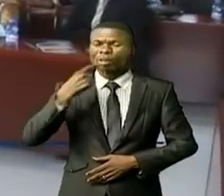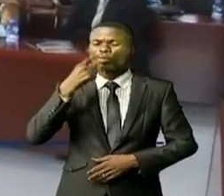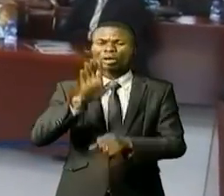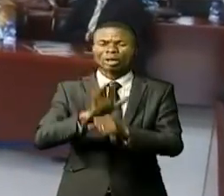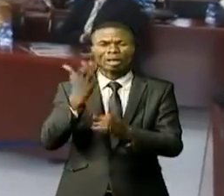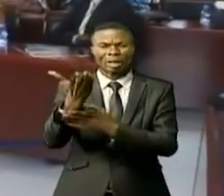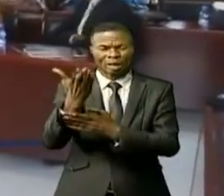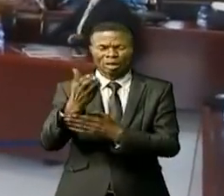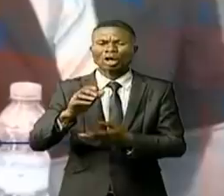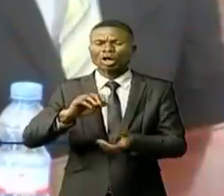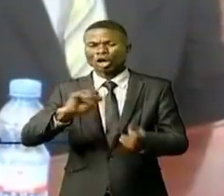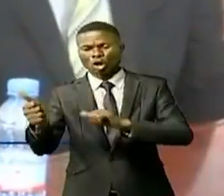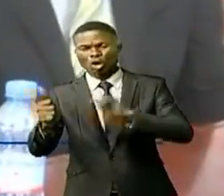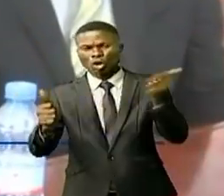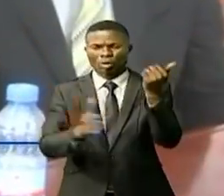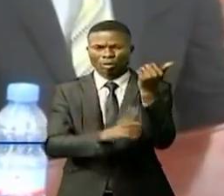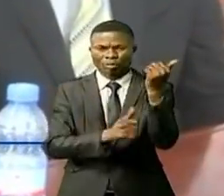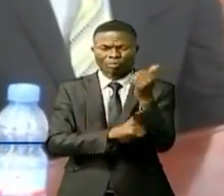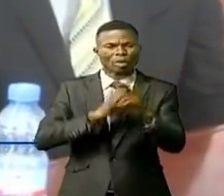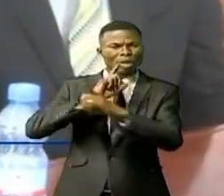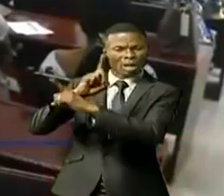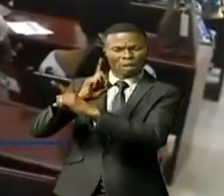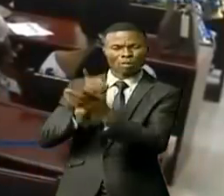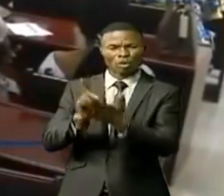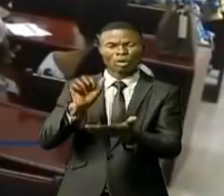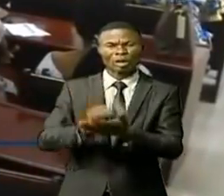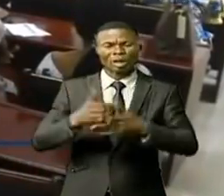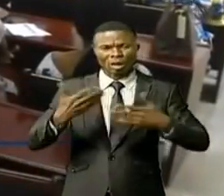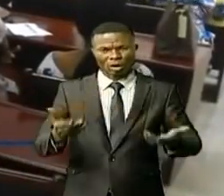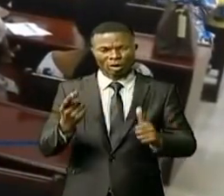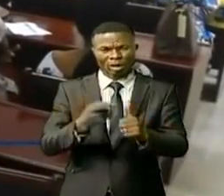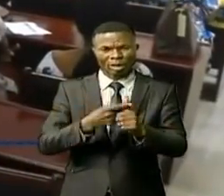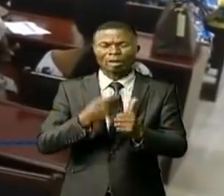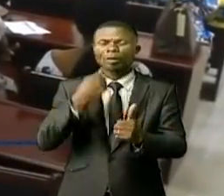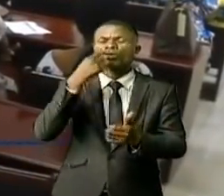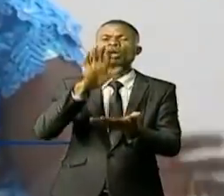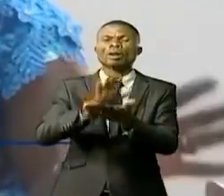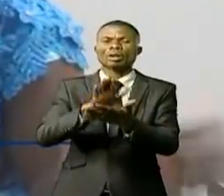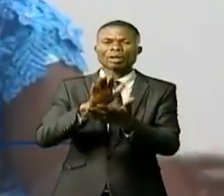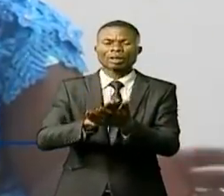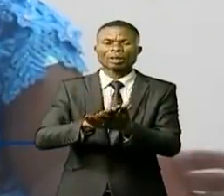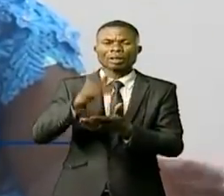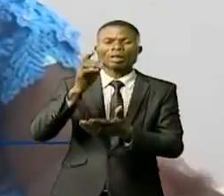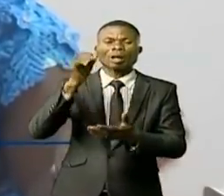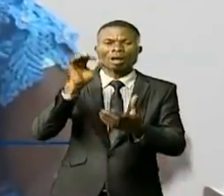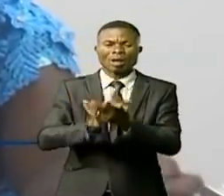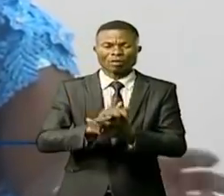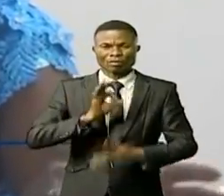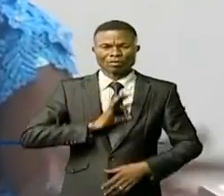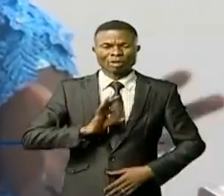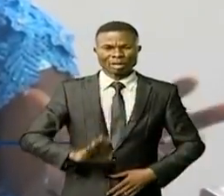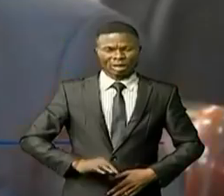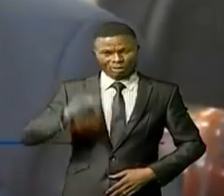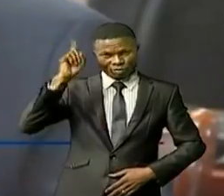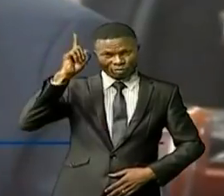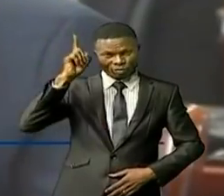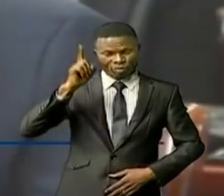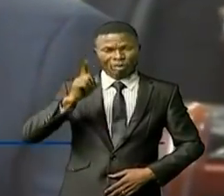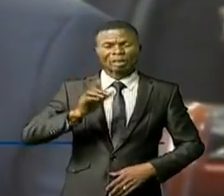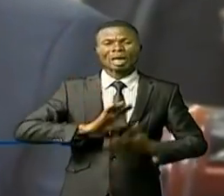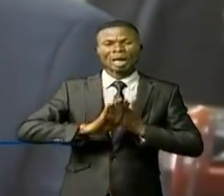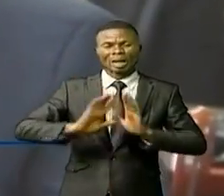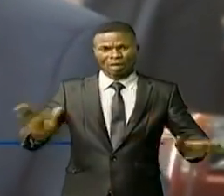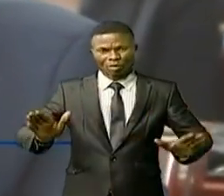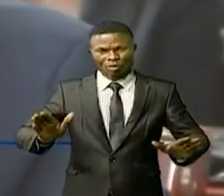interpellation réciproque sur comment protéger ses droits, mais surtout en remerciant les premières femmes combattantes qui ont milité pour